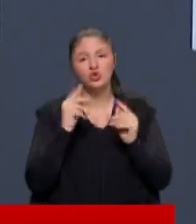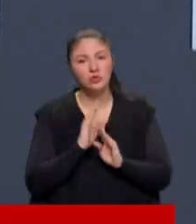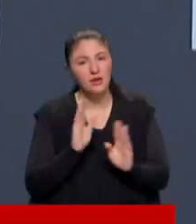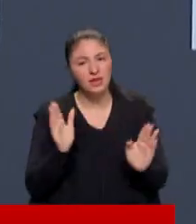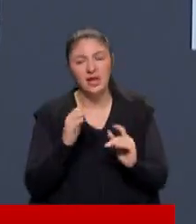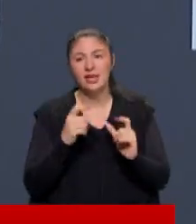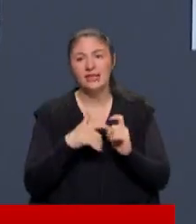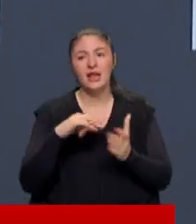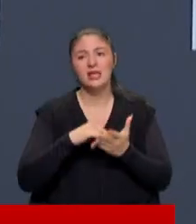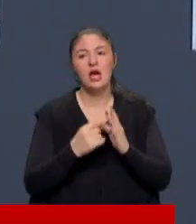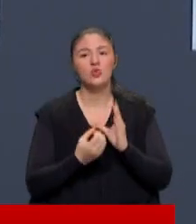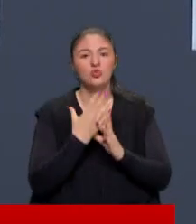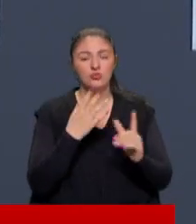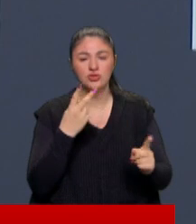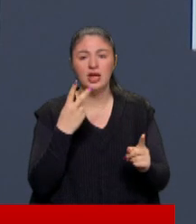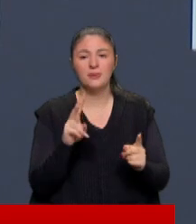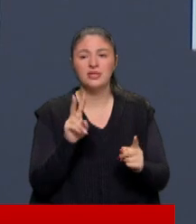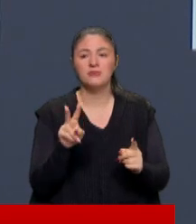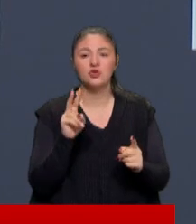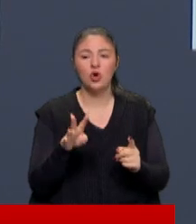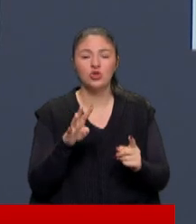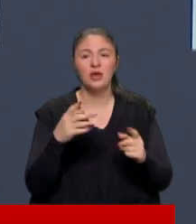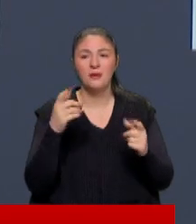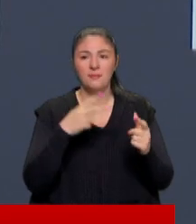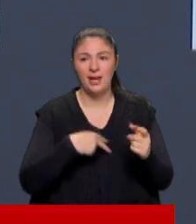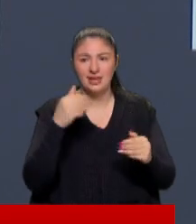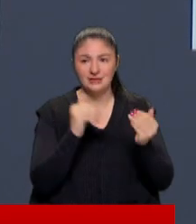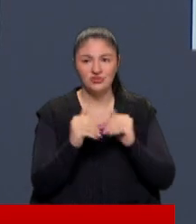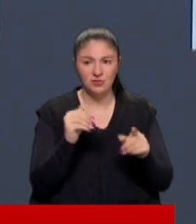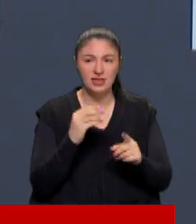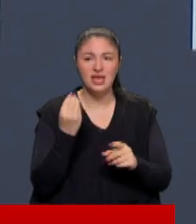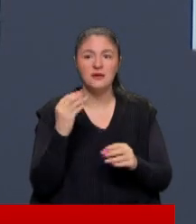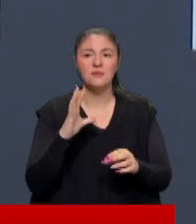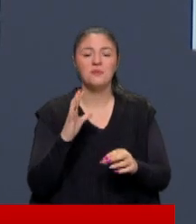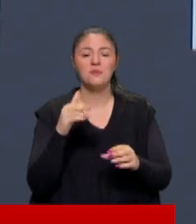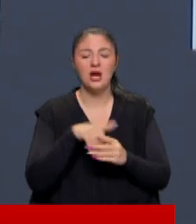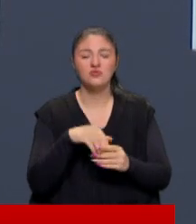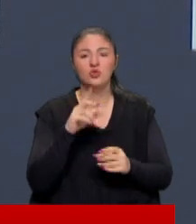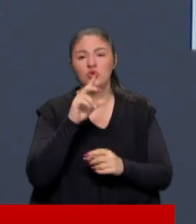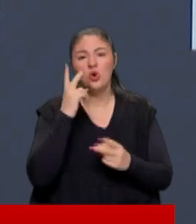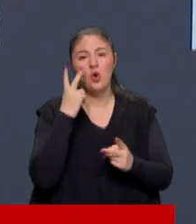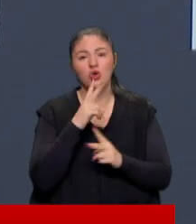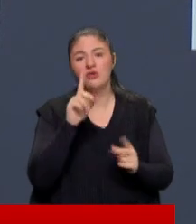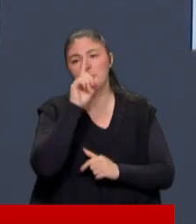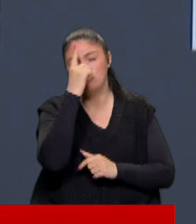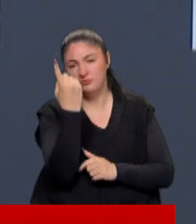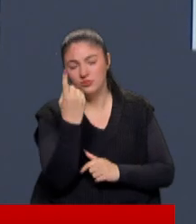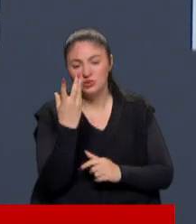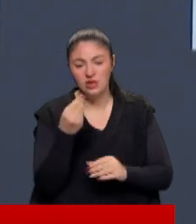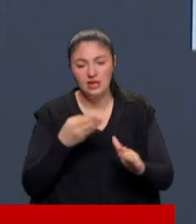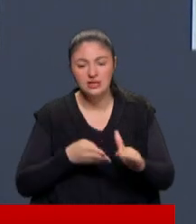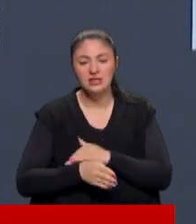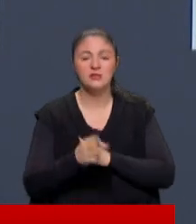düşünmeyin. Genel İdare Kurulumuz 2024 yerel seçimlerine İyi Partimizin hür ve müstakil olarak